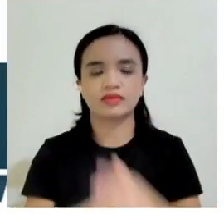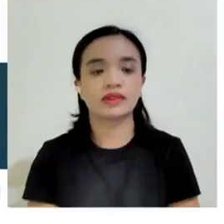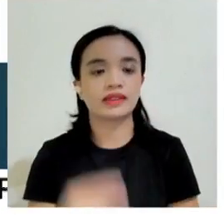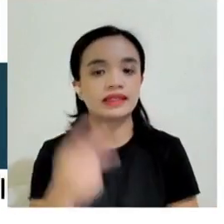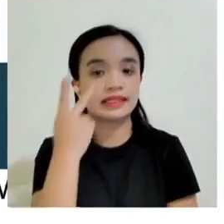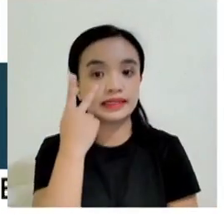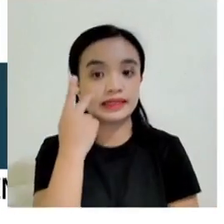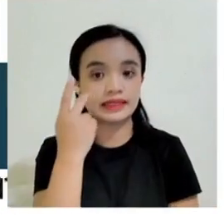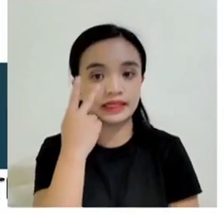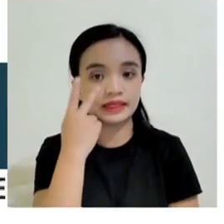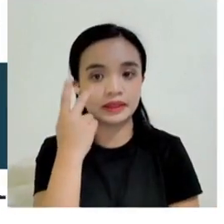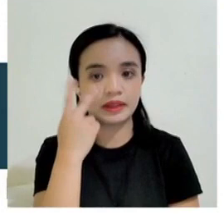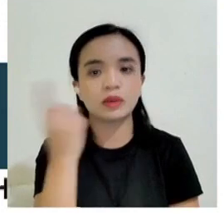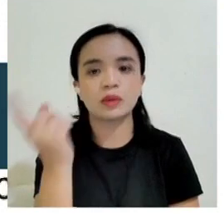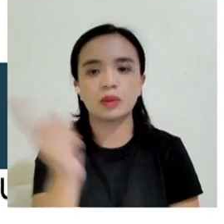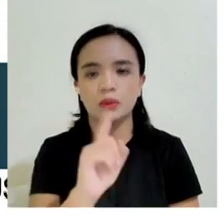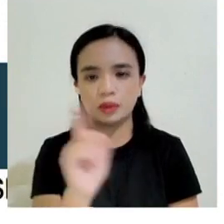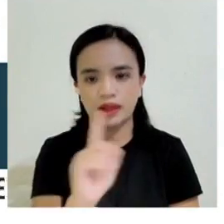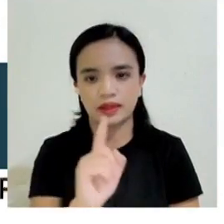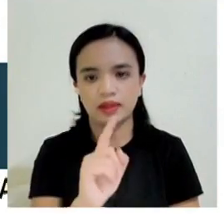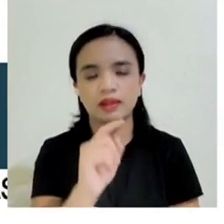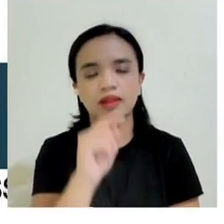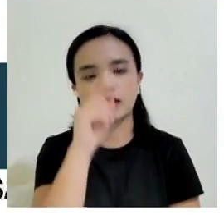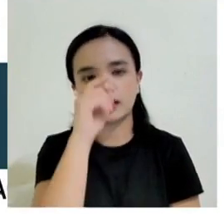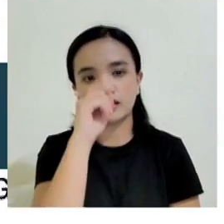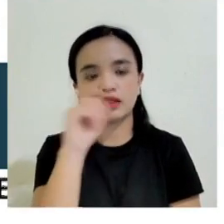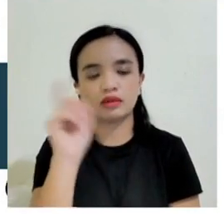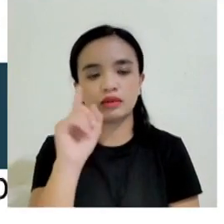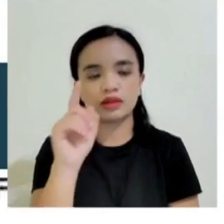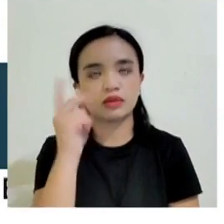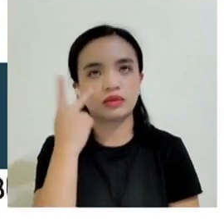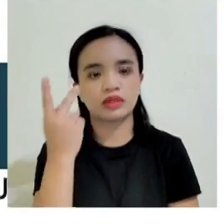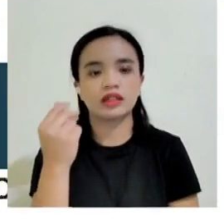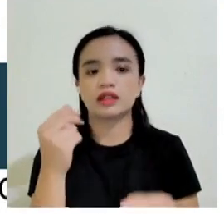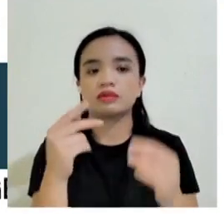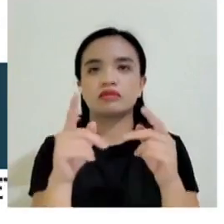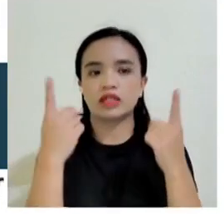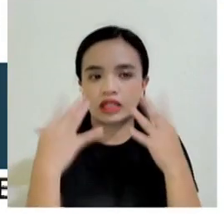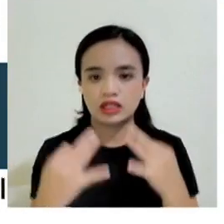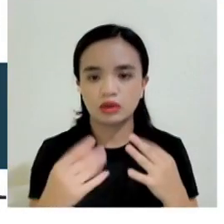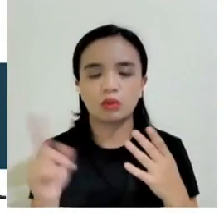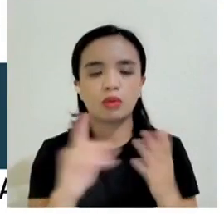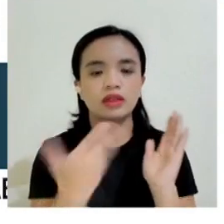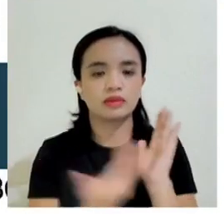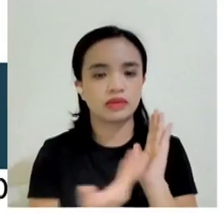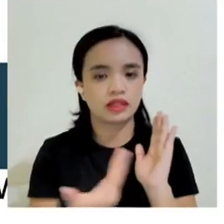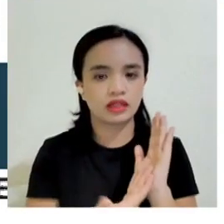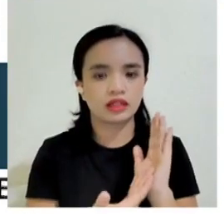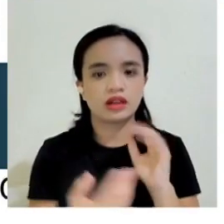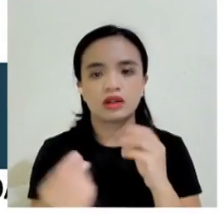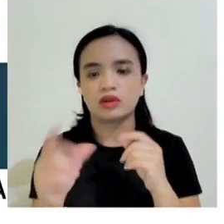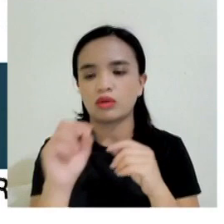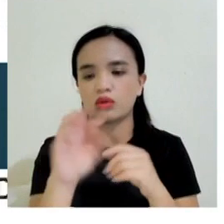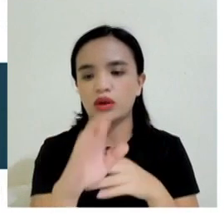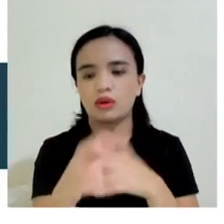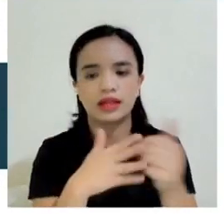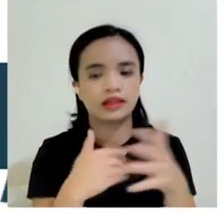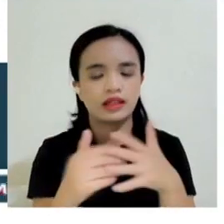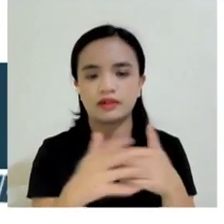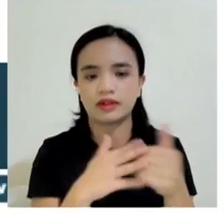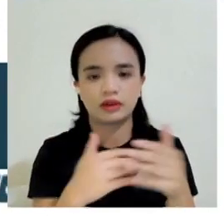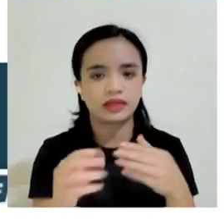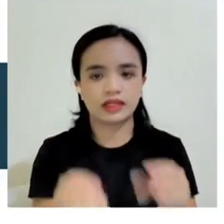po yung position po talaga, o kung ano yung ebidensya, o kaya kung ano man po yung maibigay po na